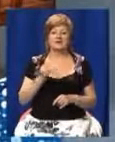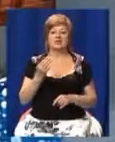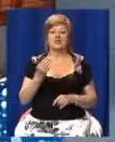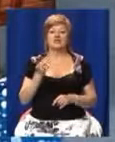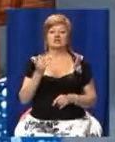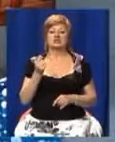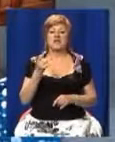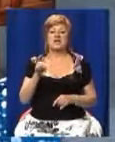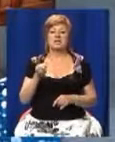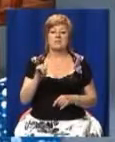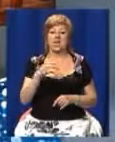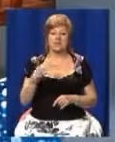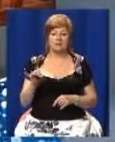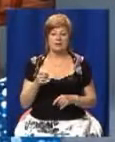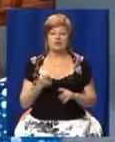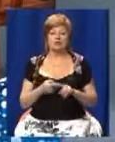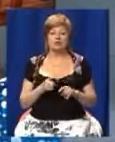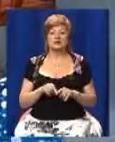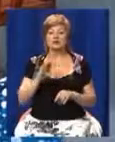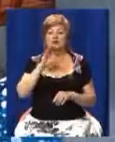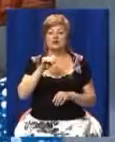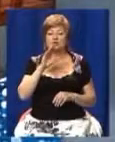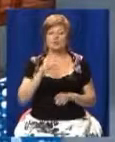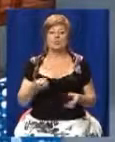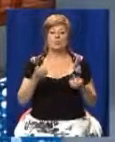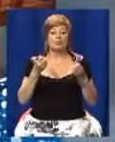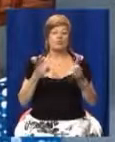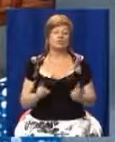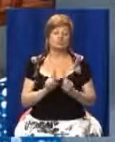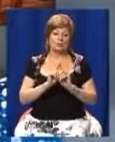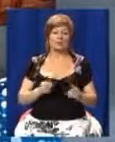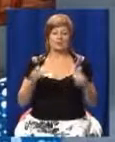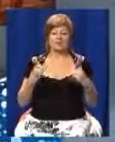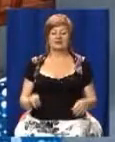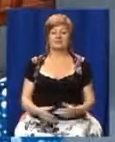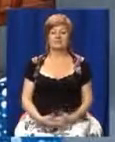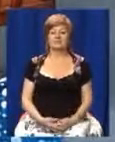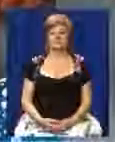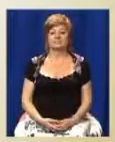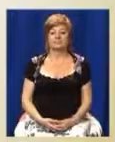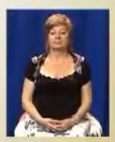І, по-моєму, це дуже класно, тому що цей пес, ну, просто неймовірний. Ось, дивіться.